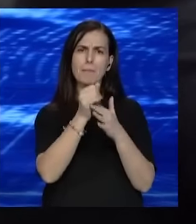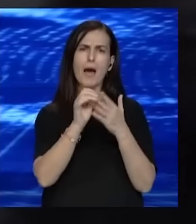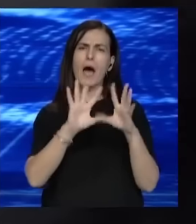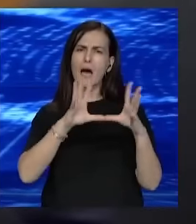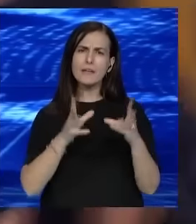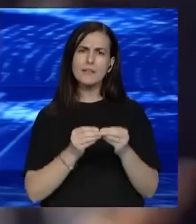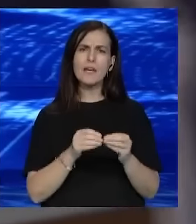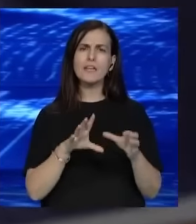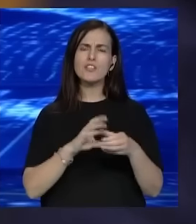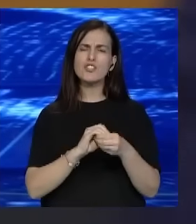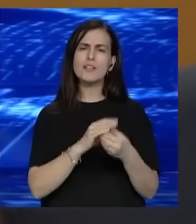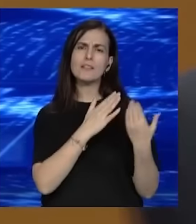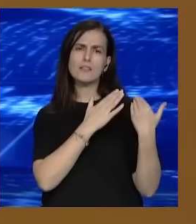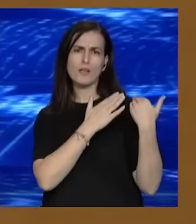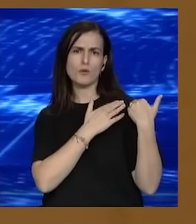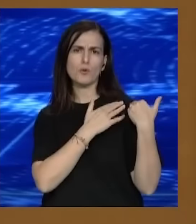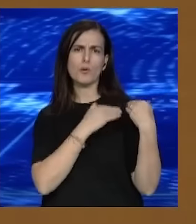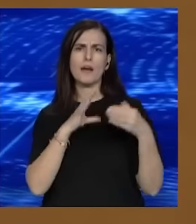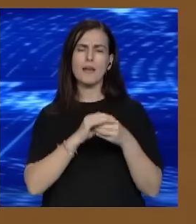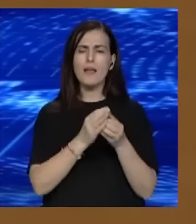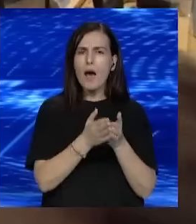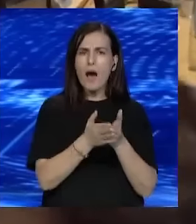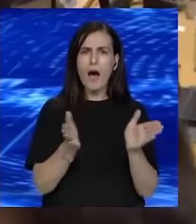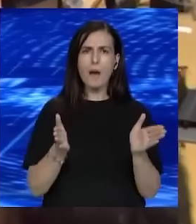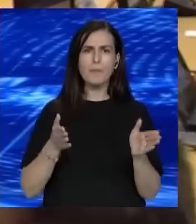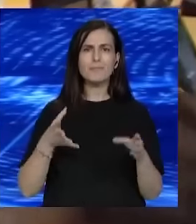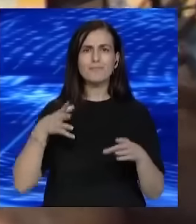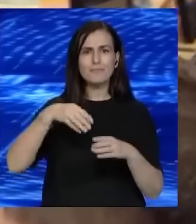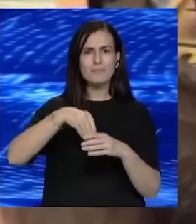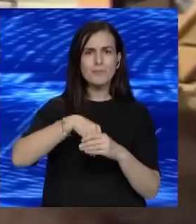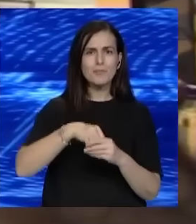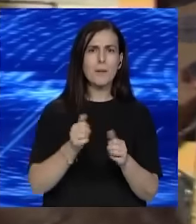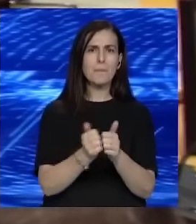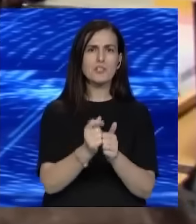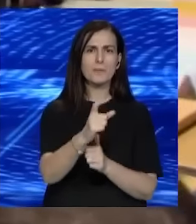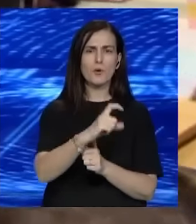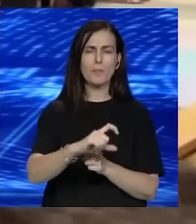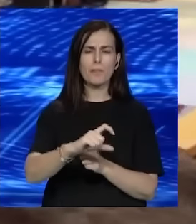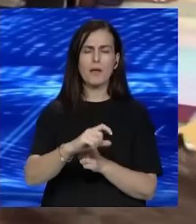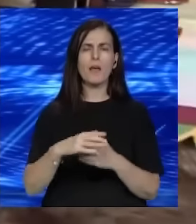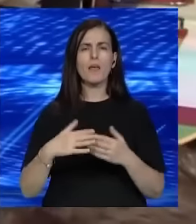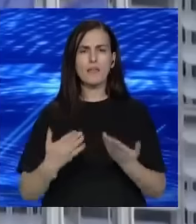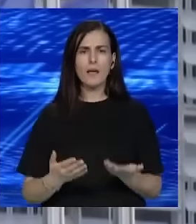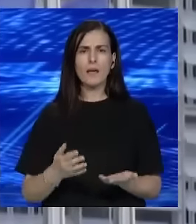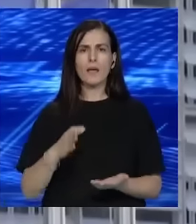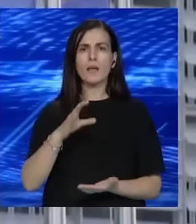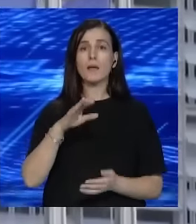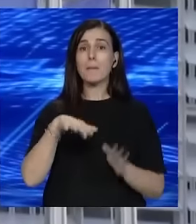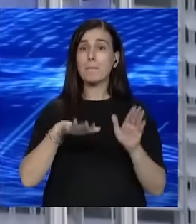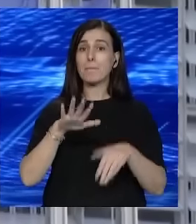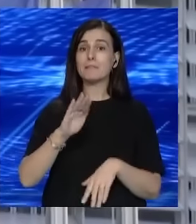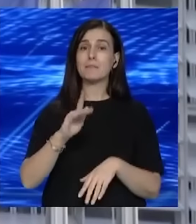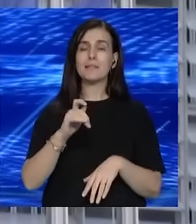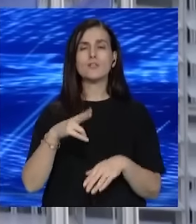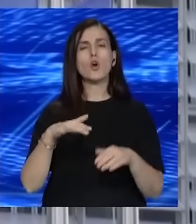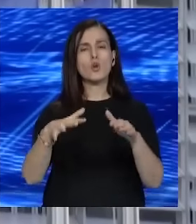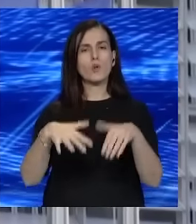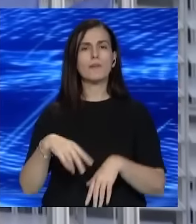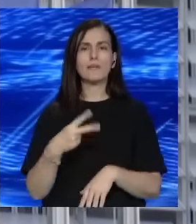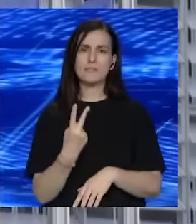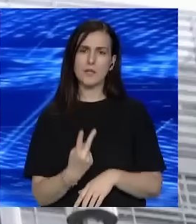Evropian për hapjen e grupit parë të kapitujve të negocimit, duke vendosur që 15 tetori të jetë data e mbajtjes së konferencës së dytë